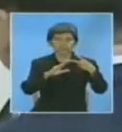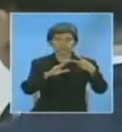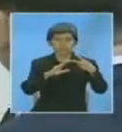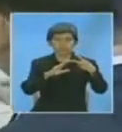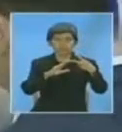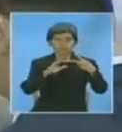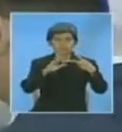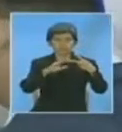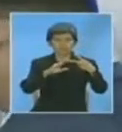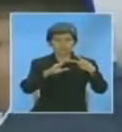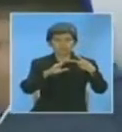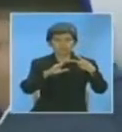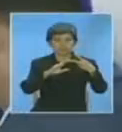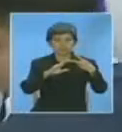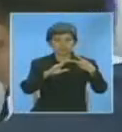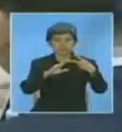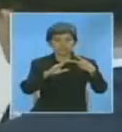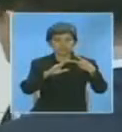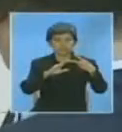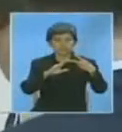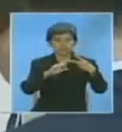สุรชัย